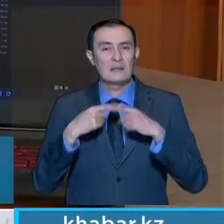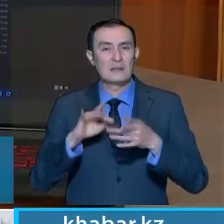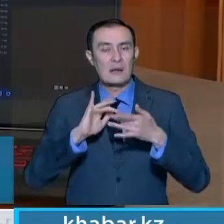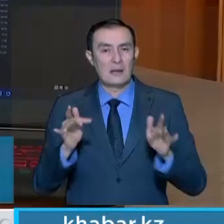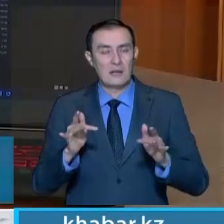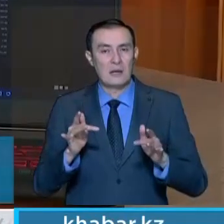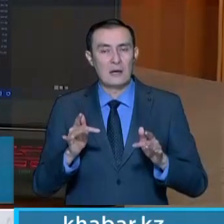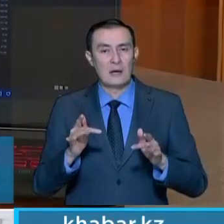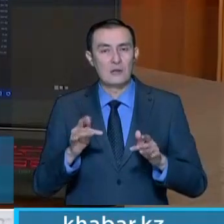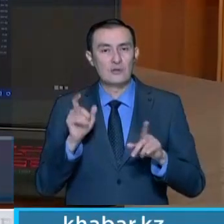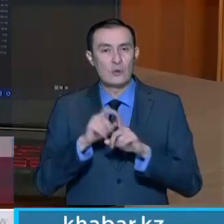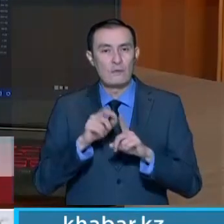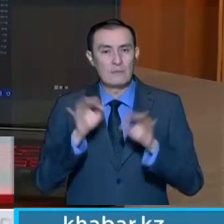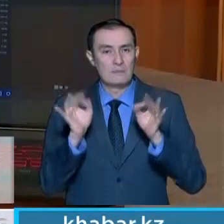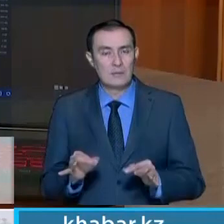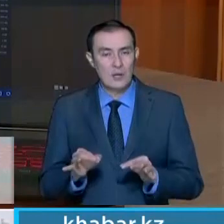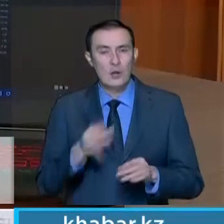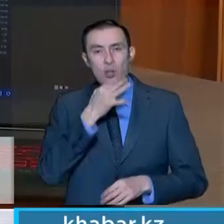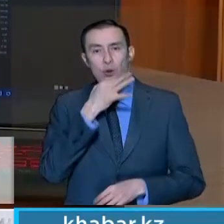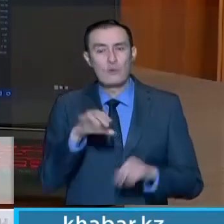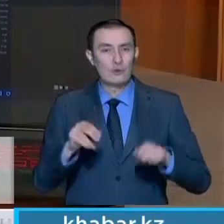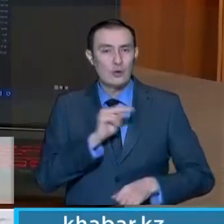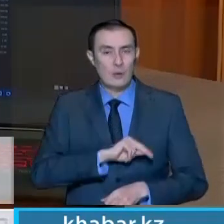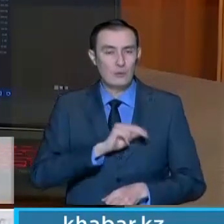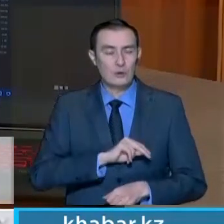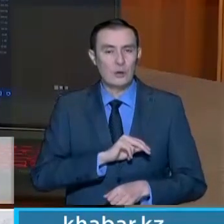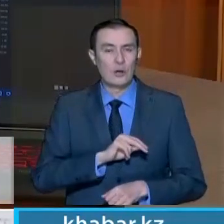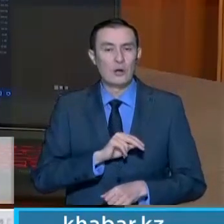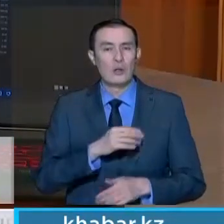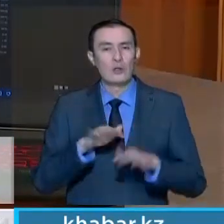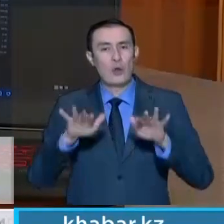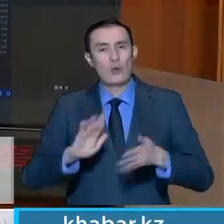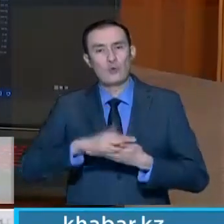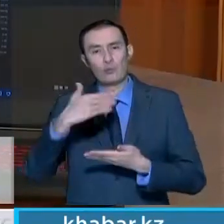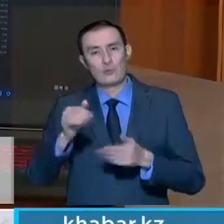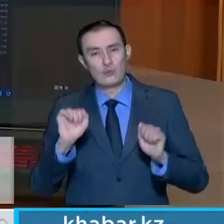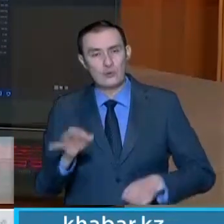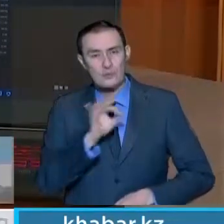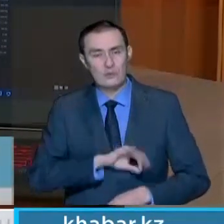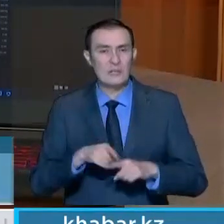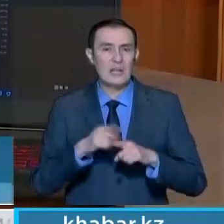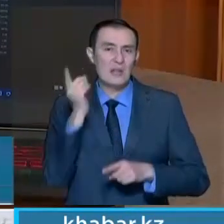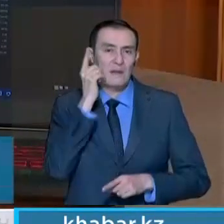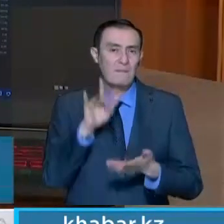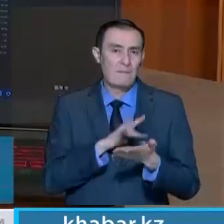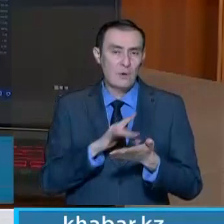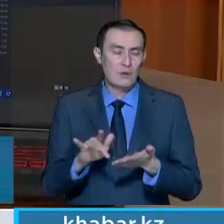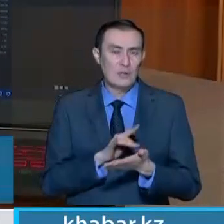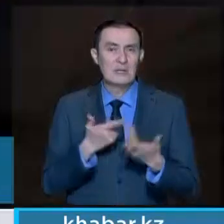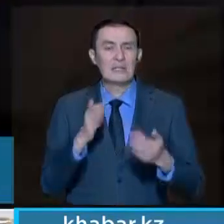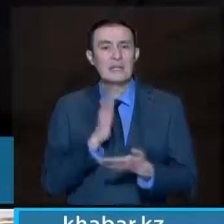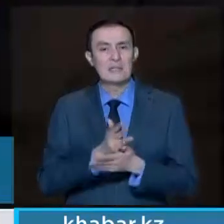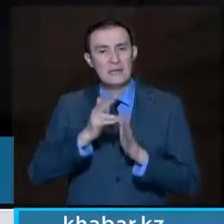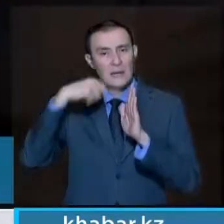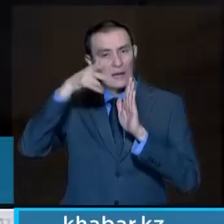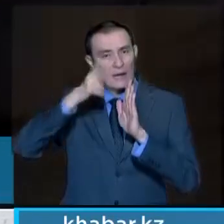Он может работать на любых устройствах, даже на ноутбуке и на телефоне, везде, где есть камера.